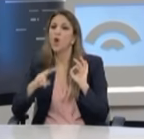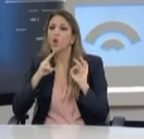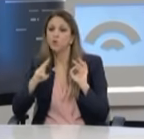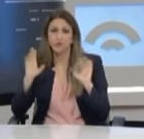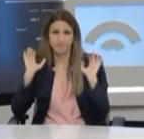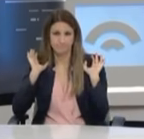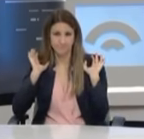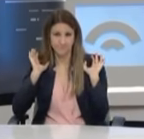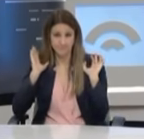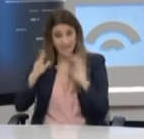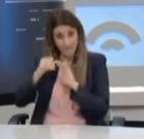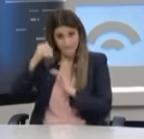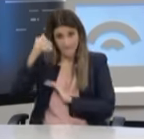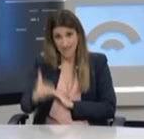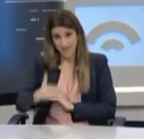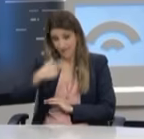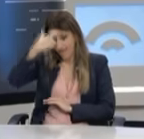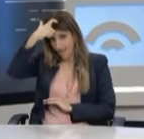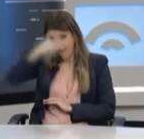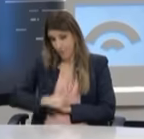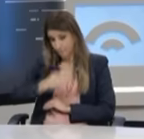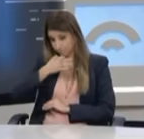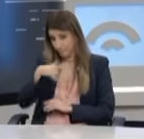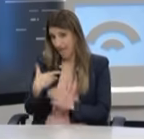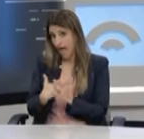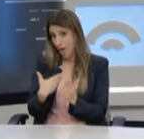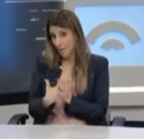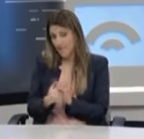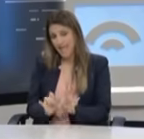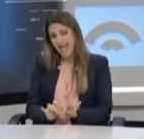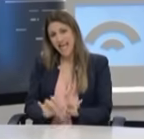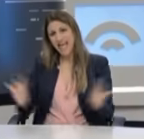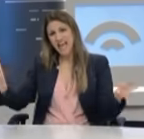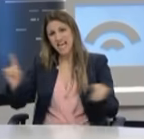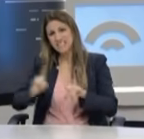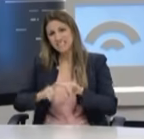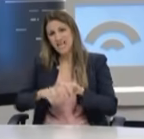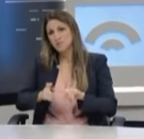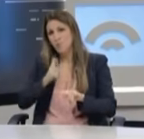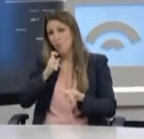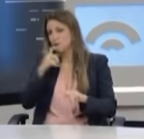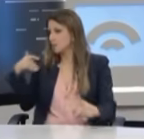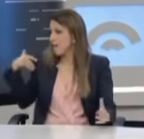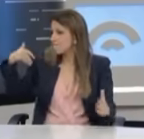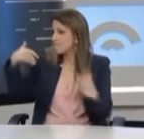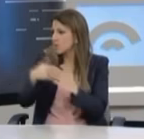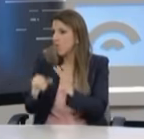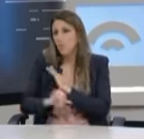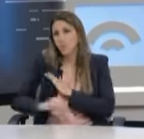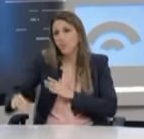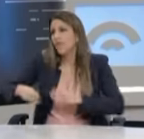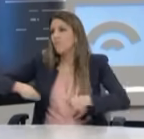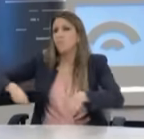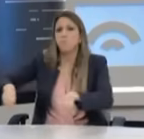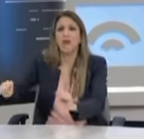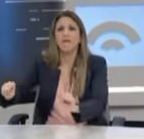που, όπως θα αποδείξω στη συνέχεια, κανείς Έλληνας πολιτικός δεν διανοήθηκε να κάνει. Γιατί στα δύο αυτά